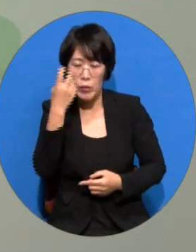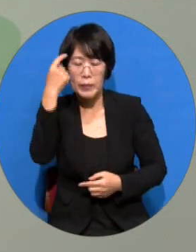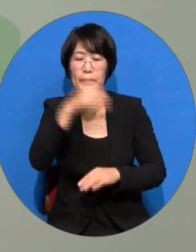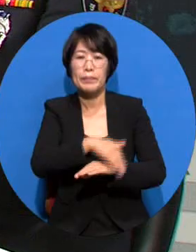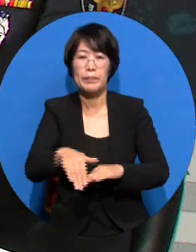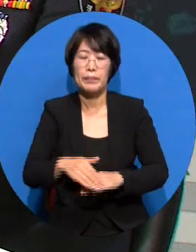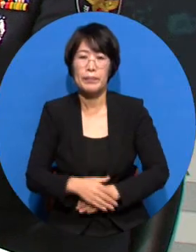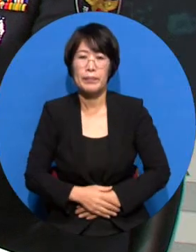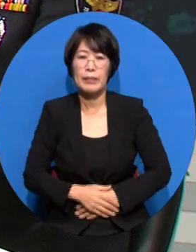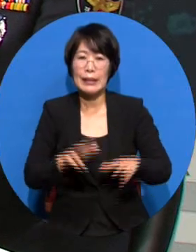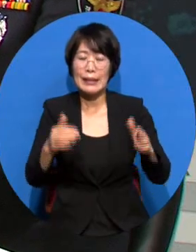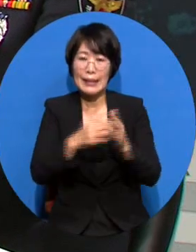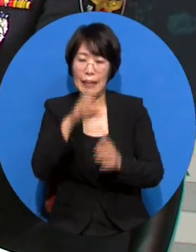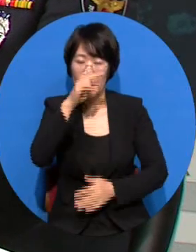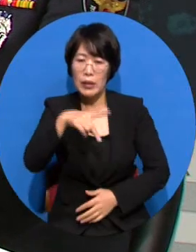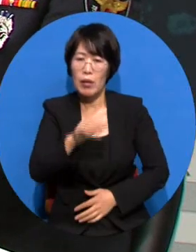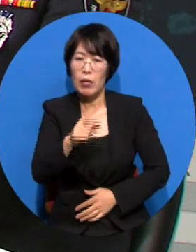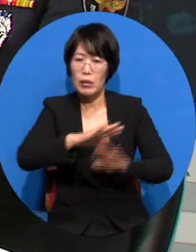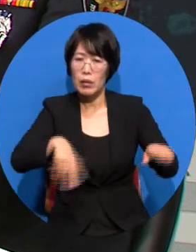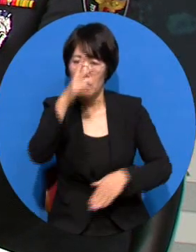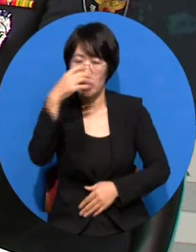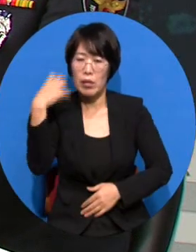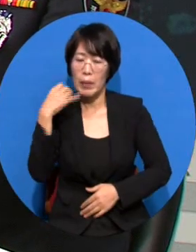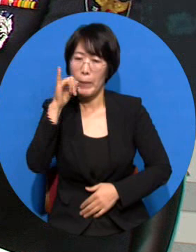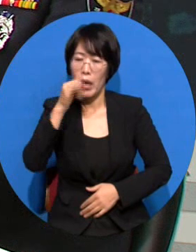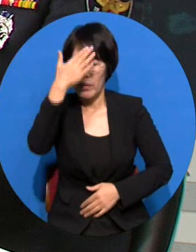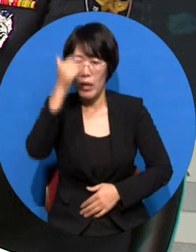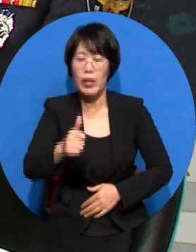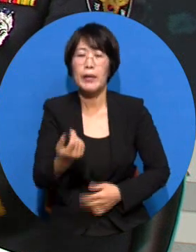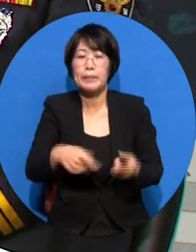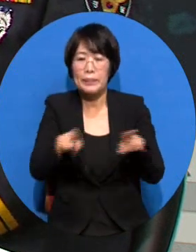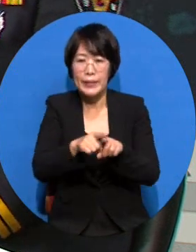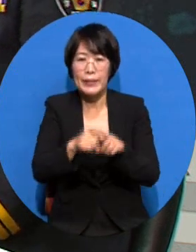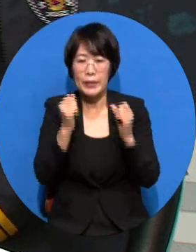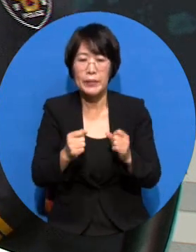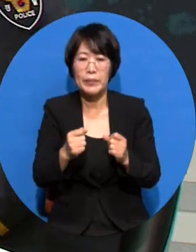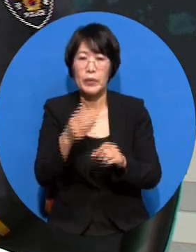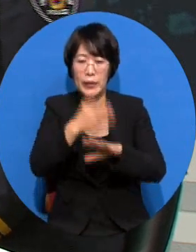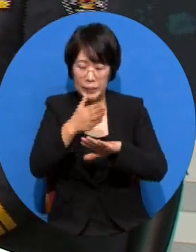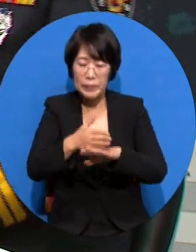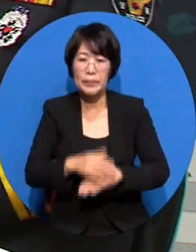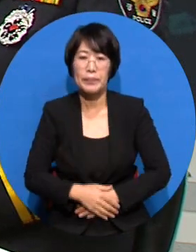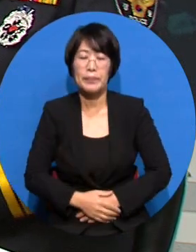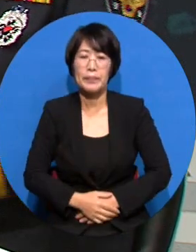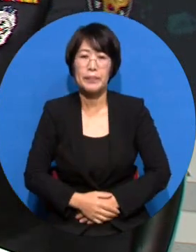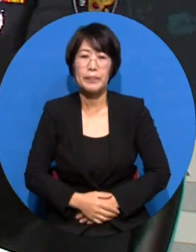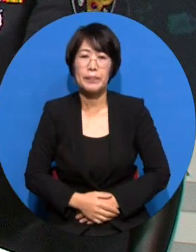계획입니다 4 지금껏 이 박성혜 전남 병철 척 마 역사 대장과 함께 있습니다 오늘 말씀 고맙습니다 4 그 3탄